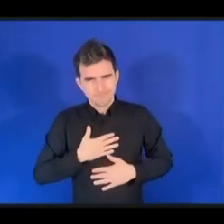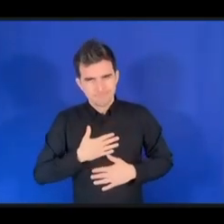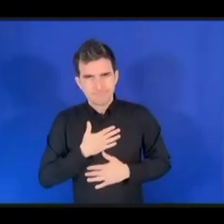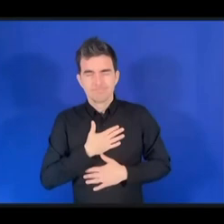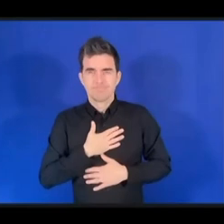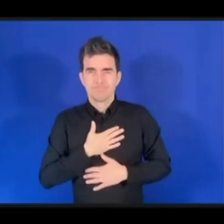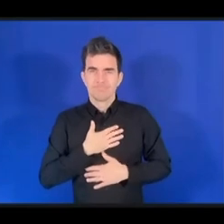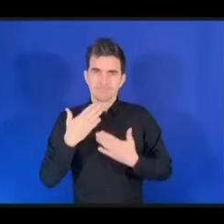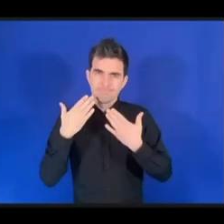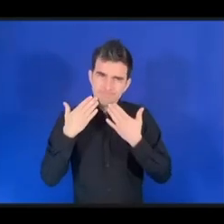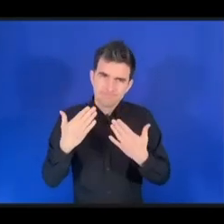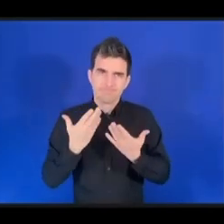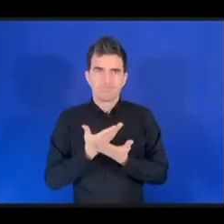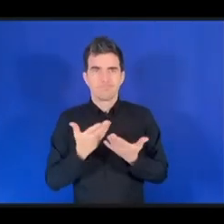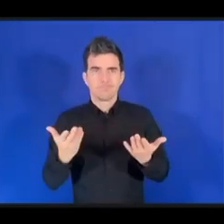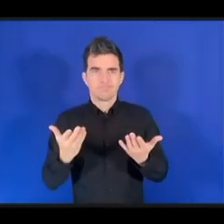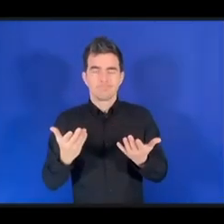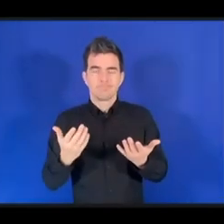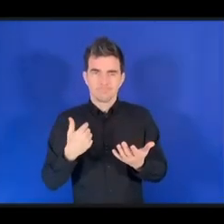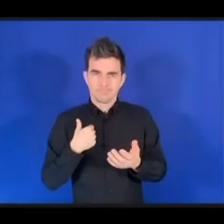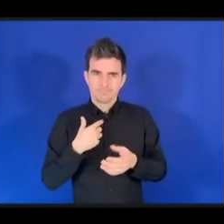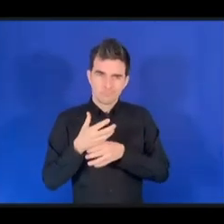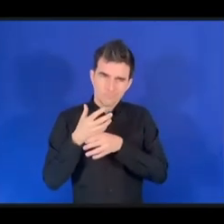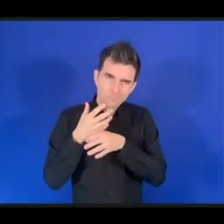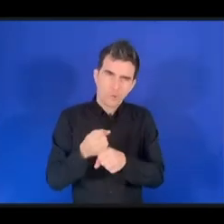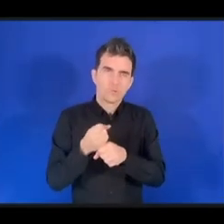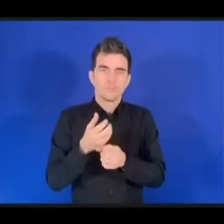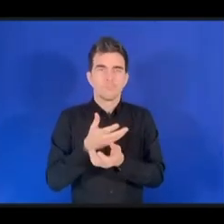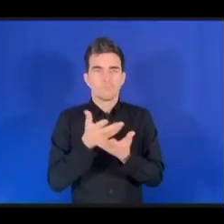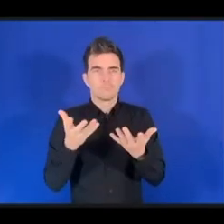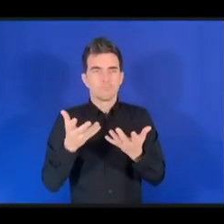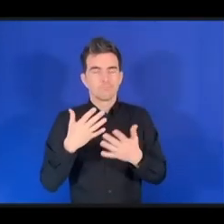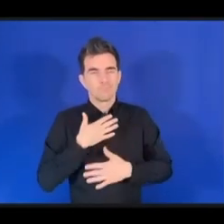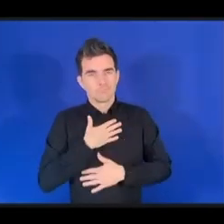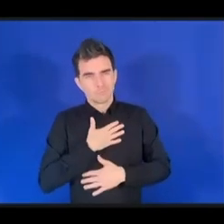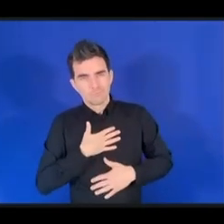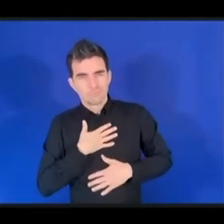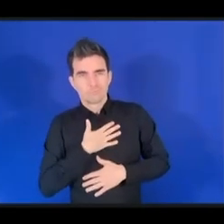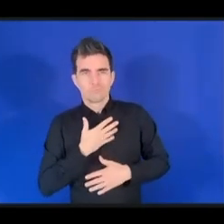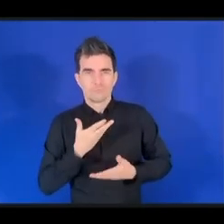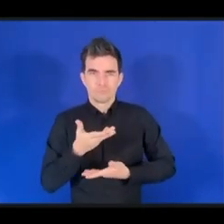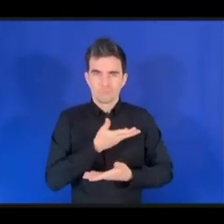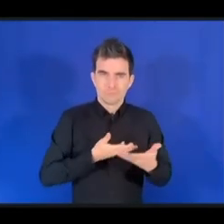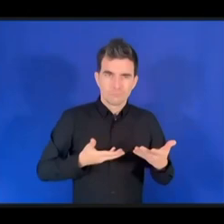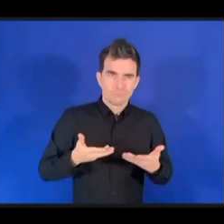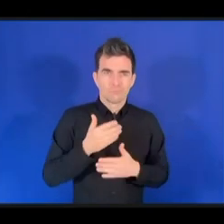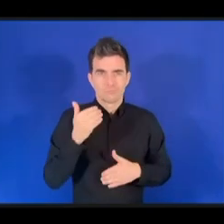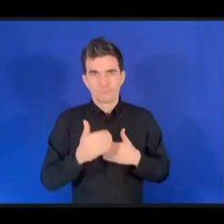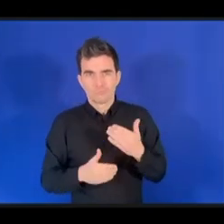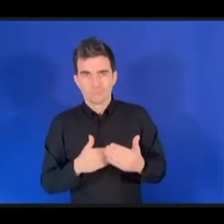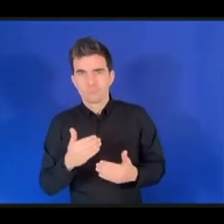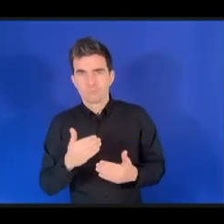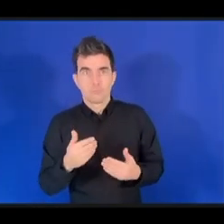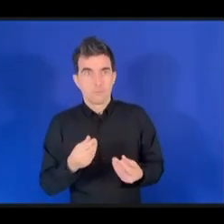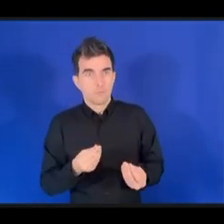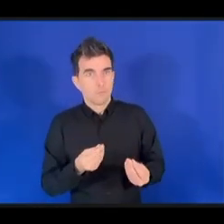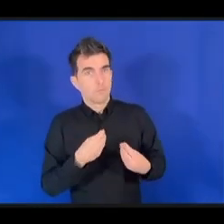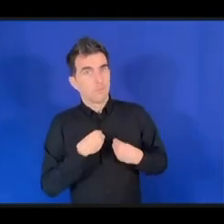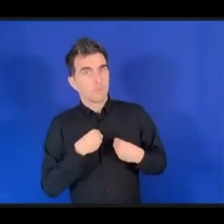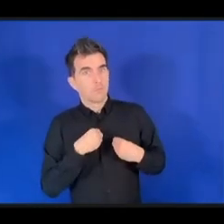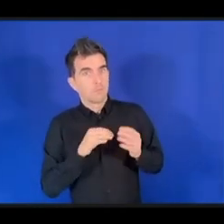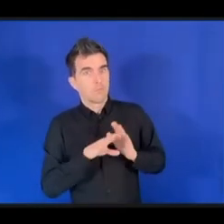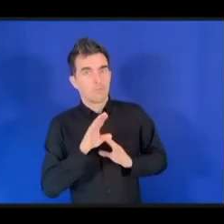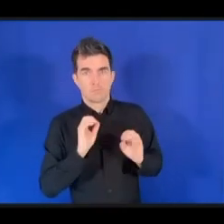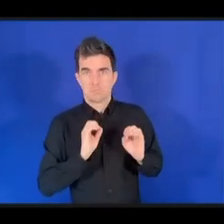を深め深められた方も多くいらっしゃると思いますえ皆様この後再び